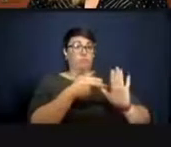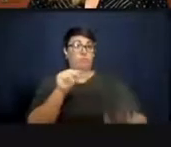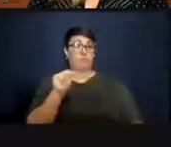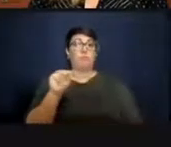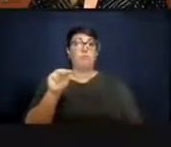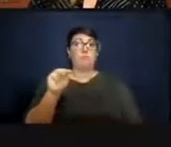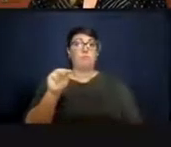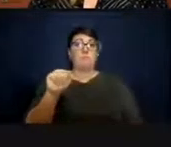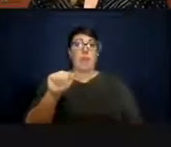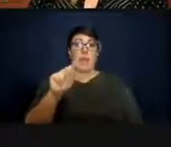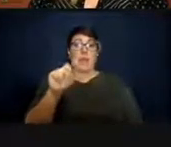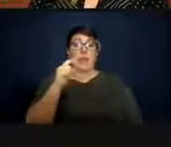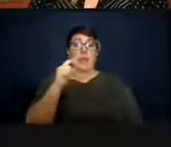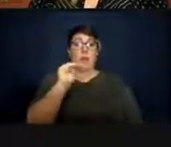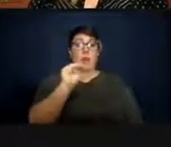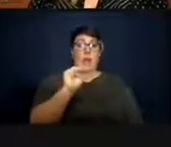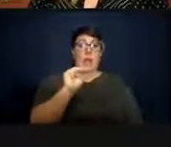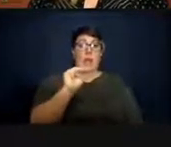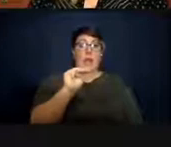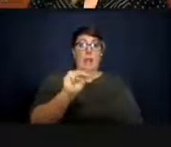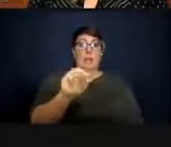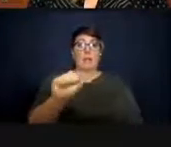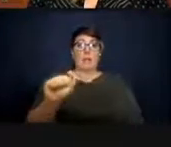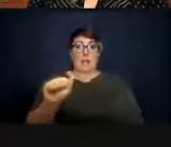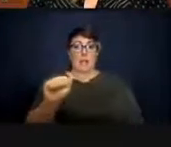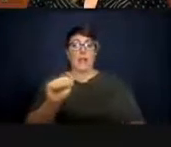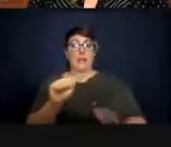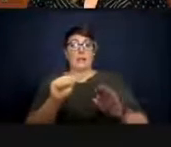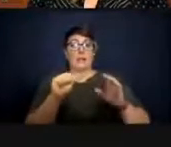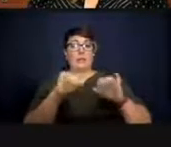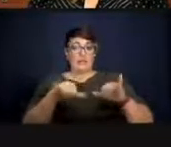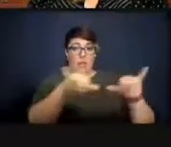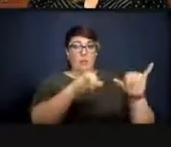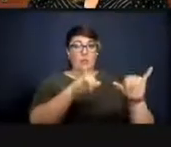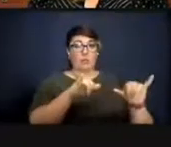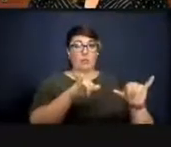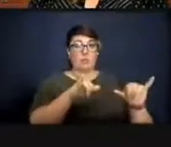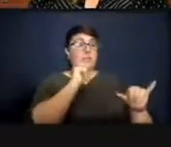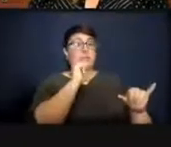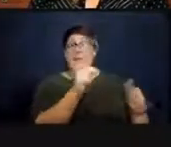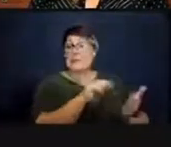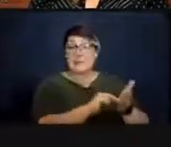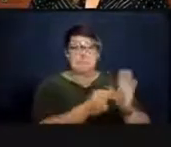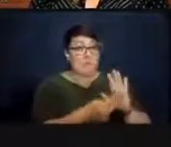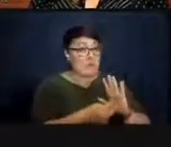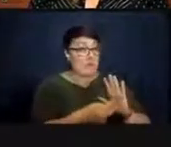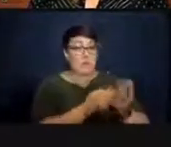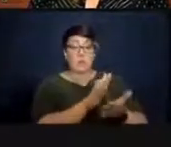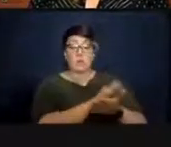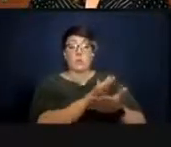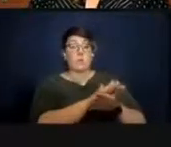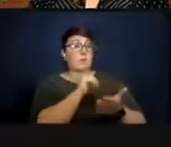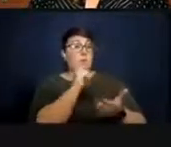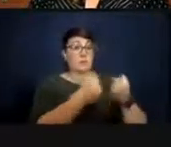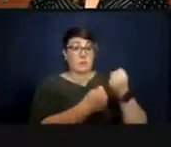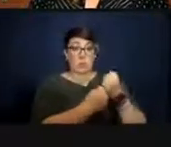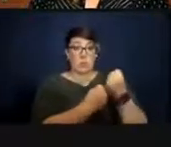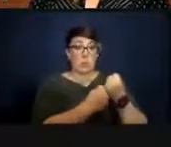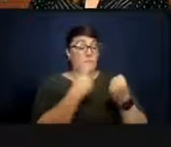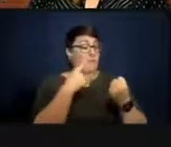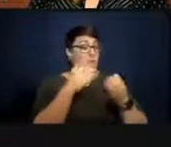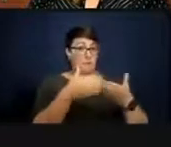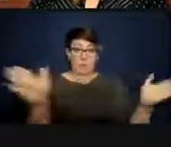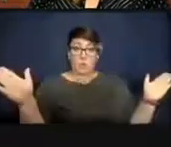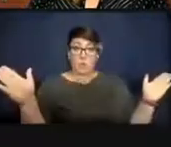hiyo haimaanishi kwamba hatutaunga mkono programu hiyo katika shule ikiwa kuna wanafunzi ambao